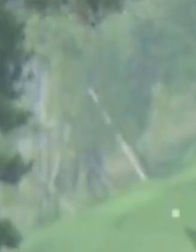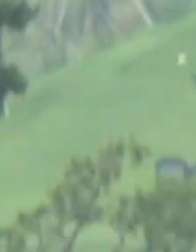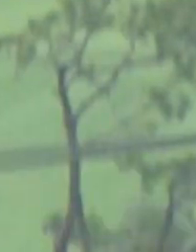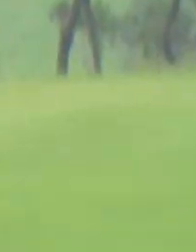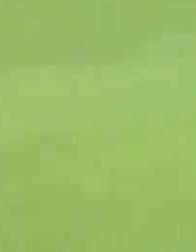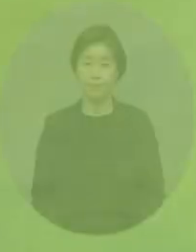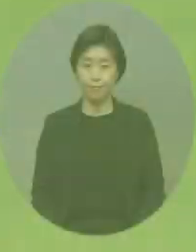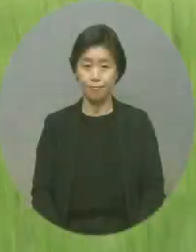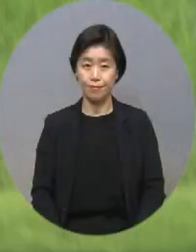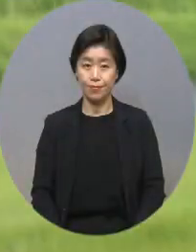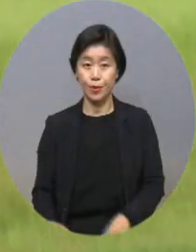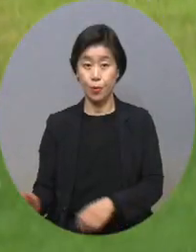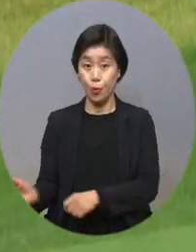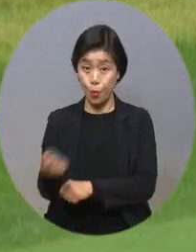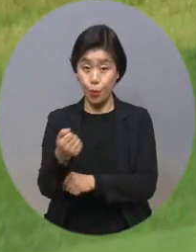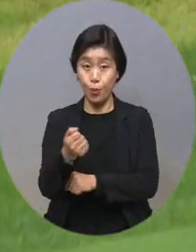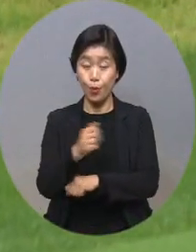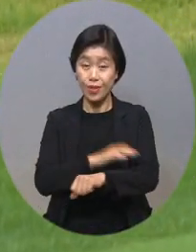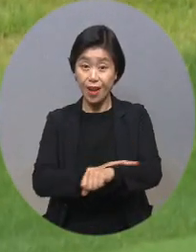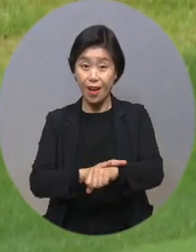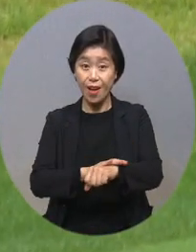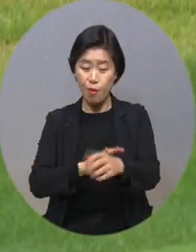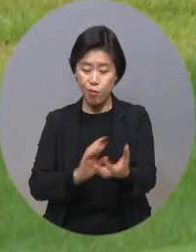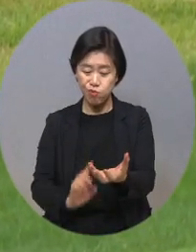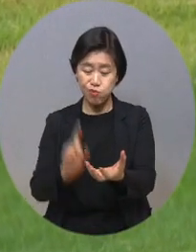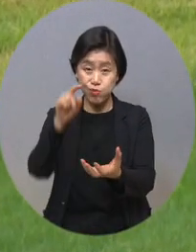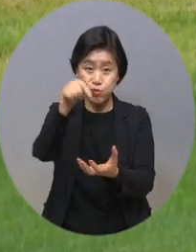샤! 와, 각분이 넘기는 거 봐.